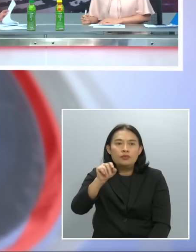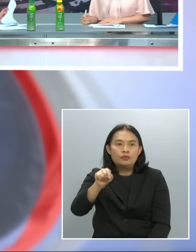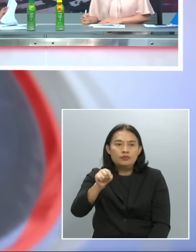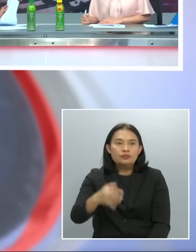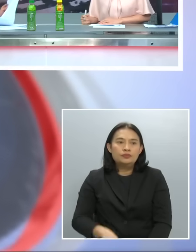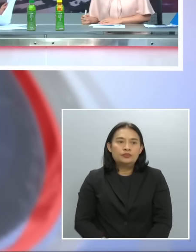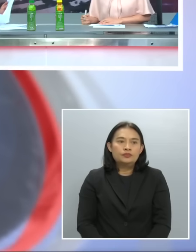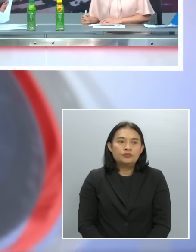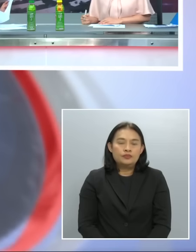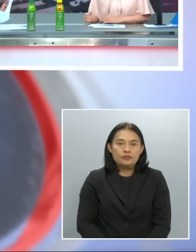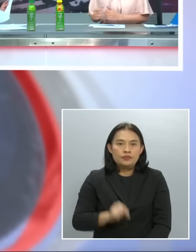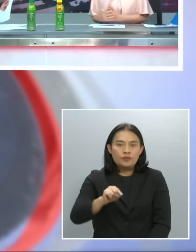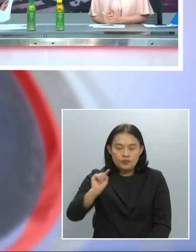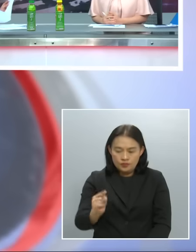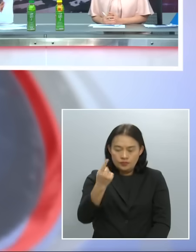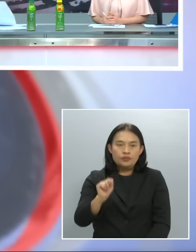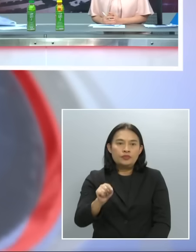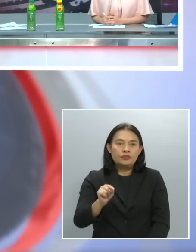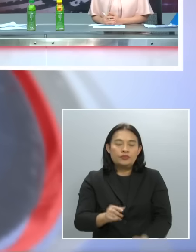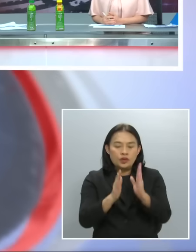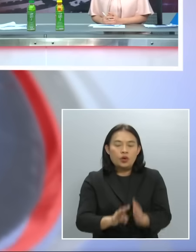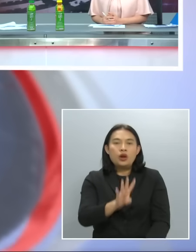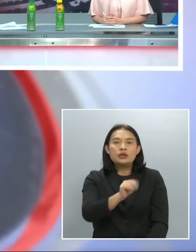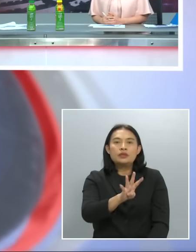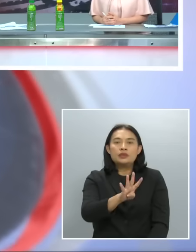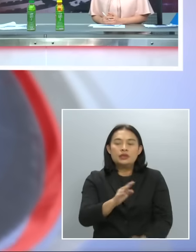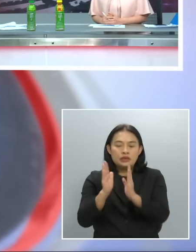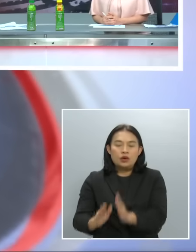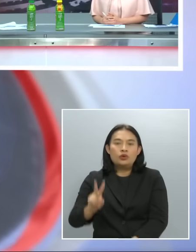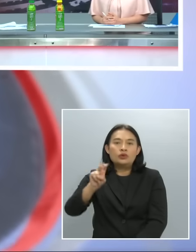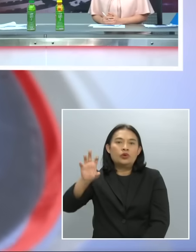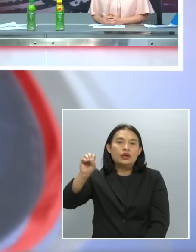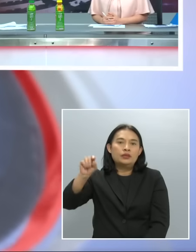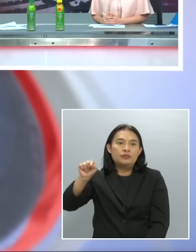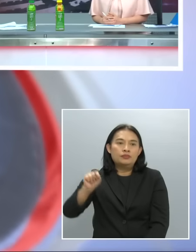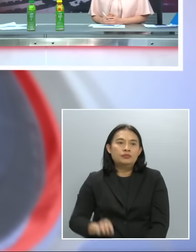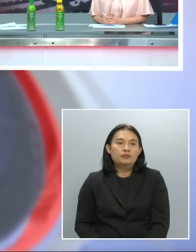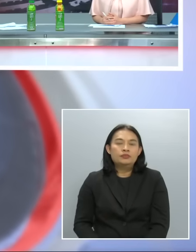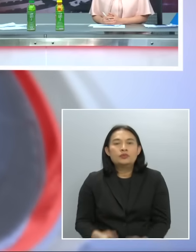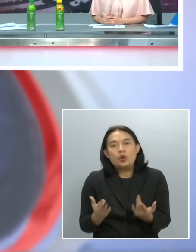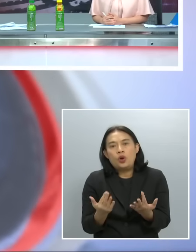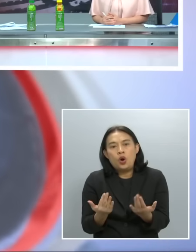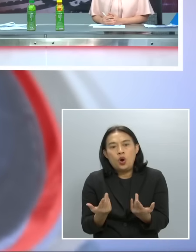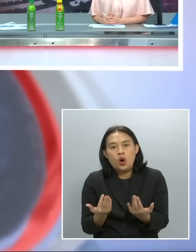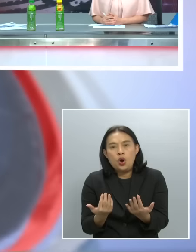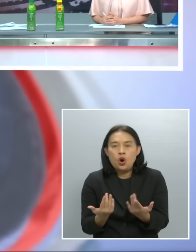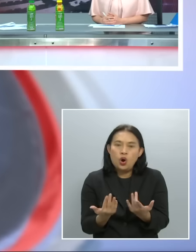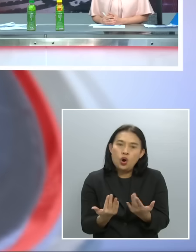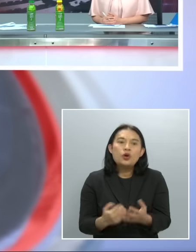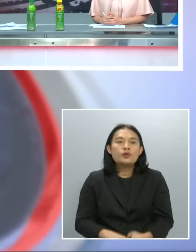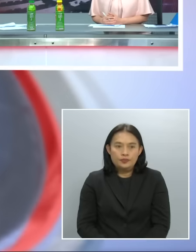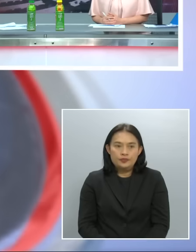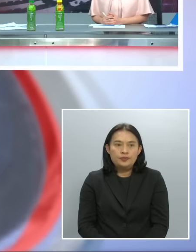ตัวเลขที่ตอนแรกเลยเนี่ยมีแค่ 44จาก 250บาทอ่าก็รอกันอยู่รอกันอยู่นะคะนี่